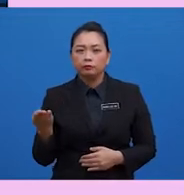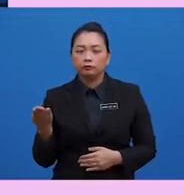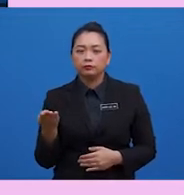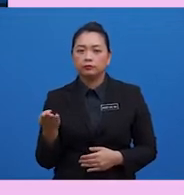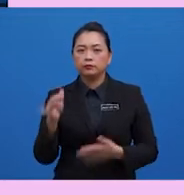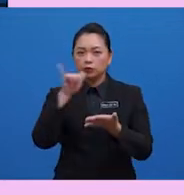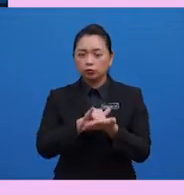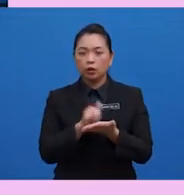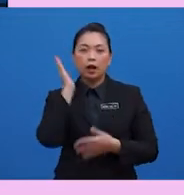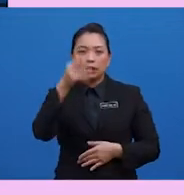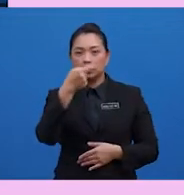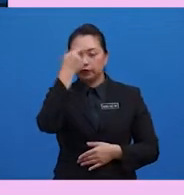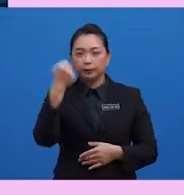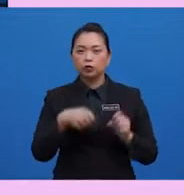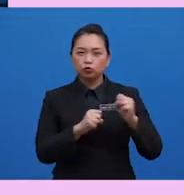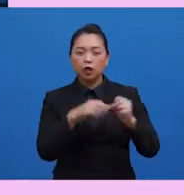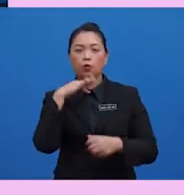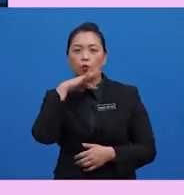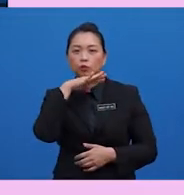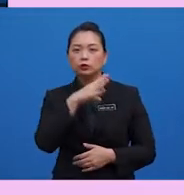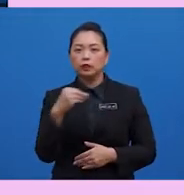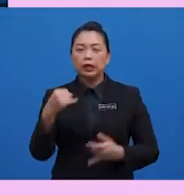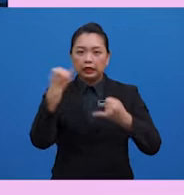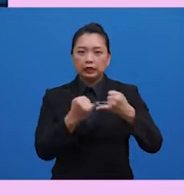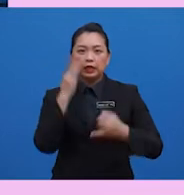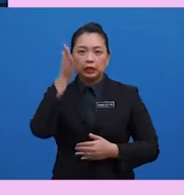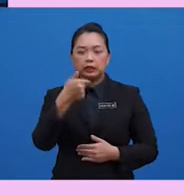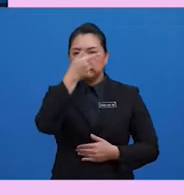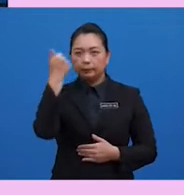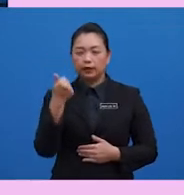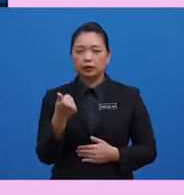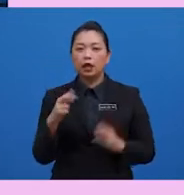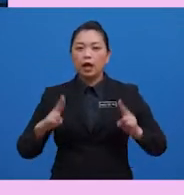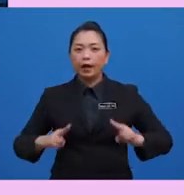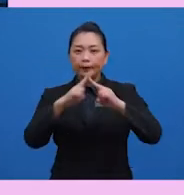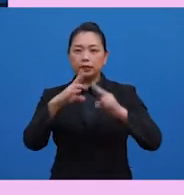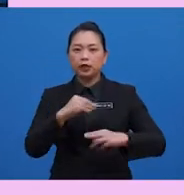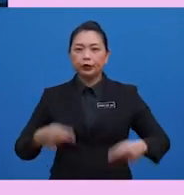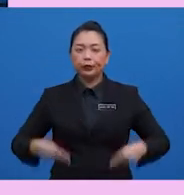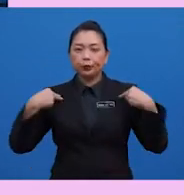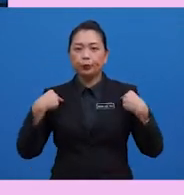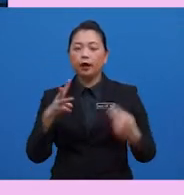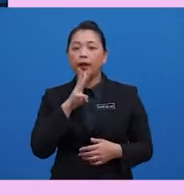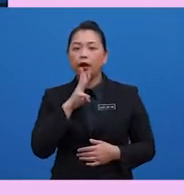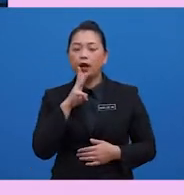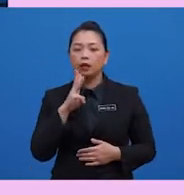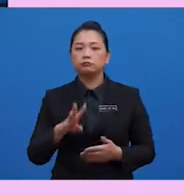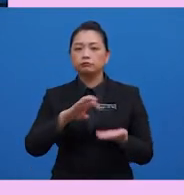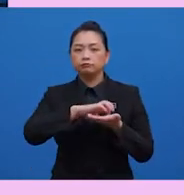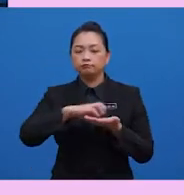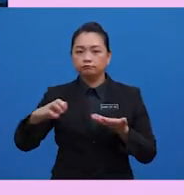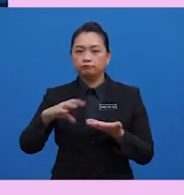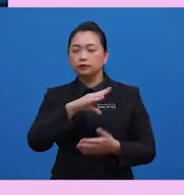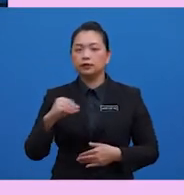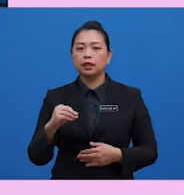ini akan menyebabkan sungai tercemar dan akhirnya akan menyebabkan habitat dan hidupan akuatik terjejas